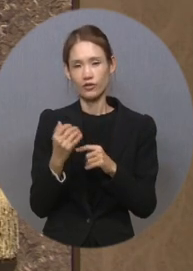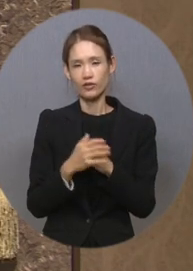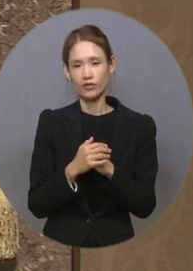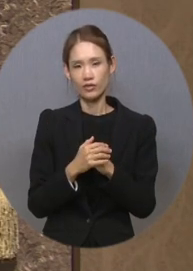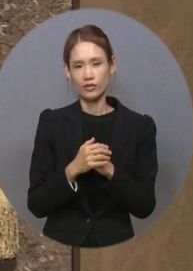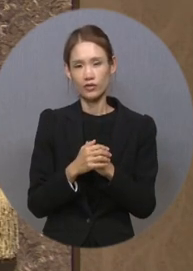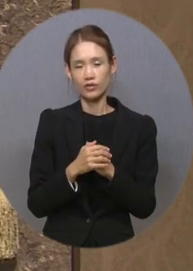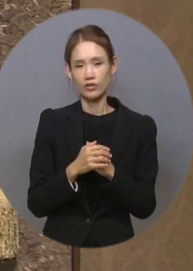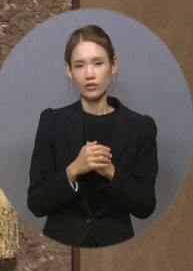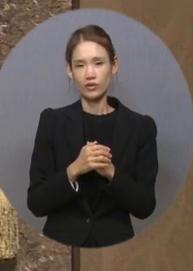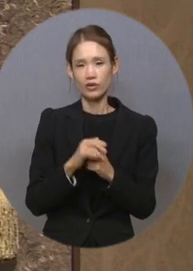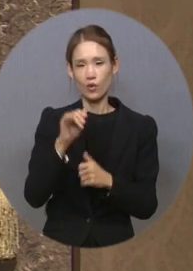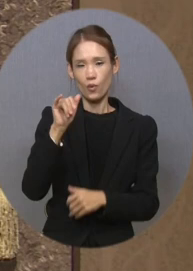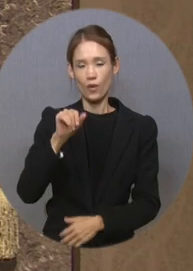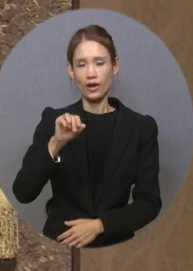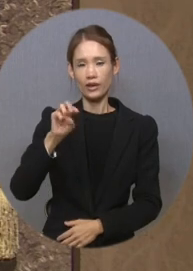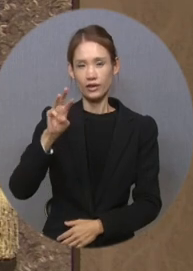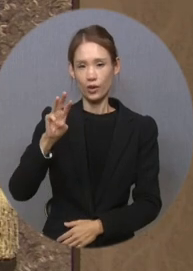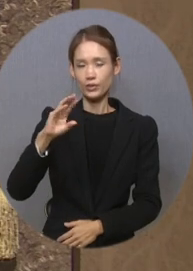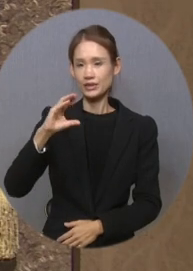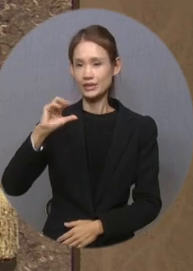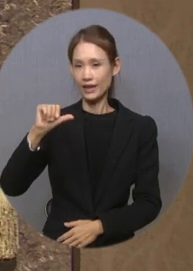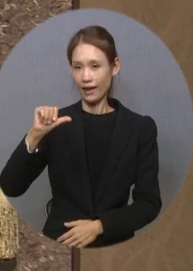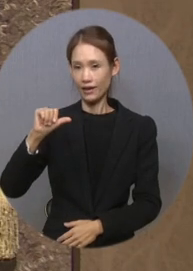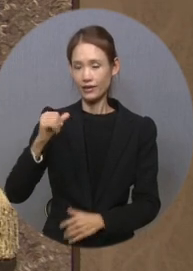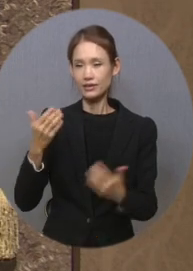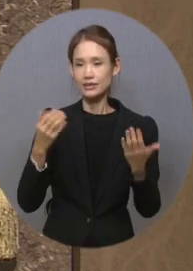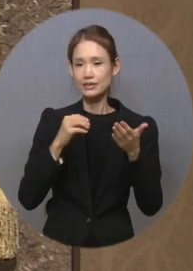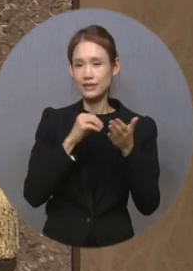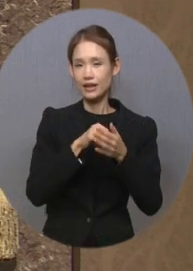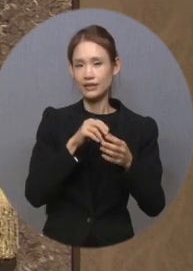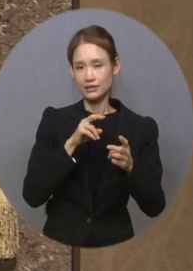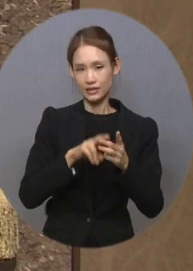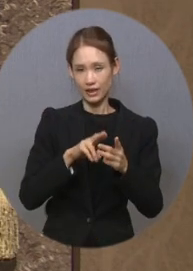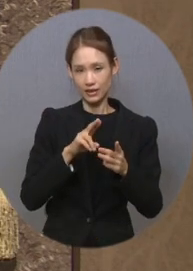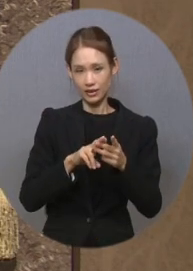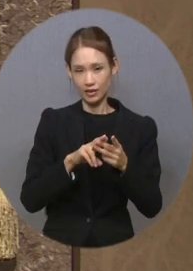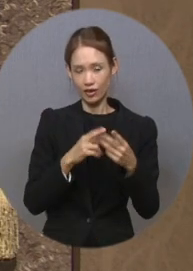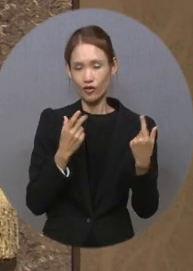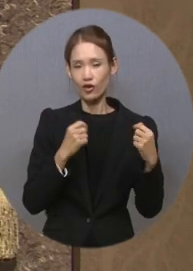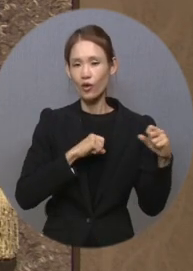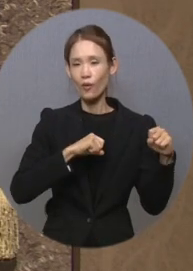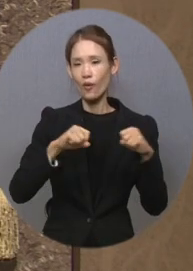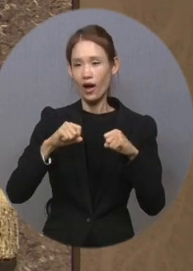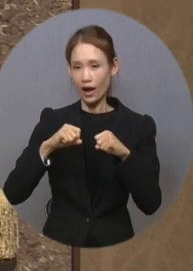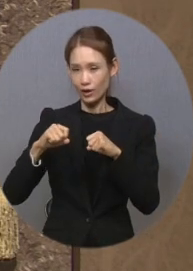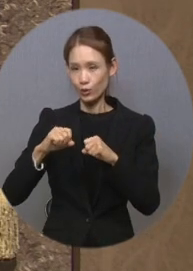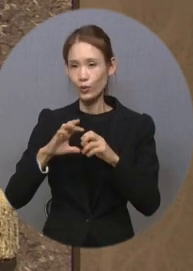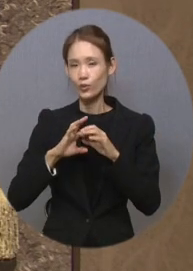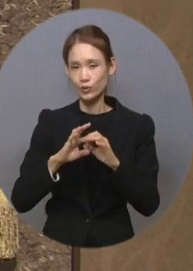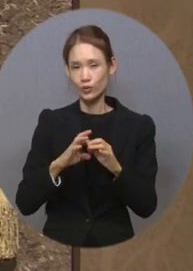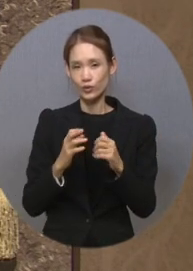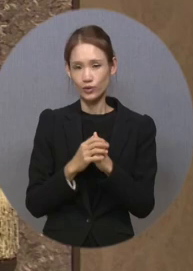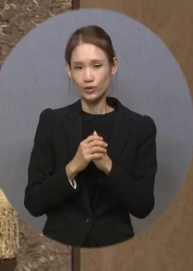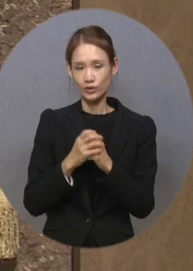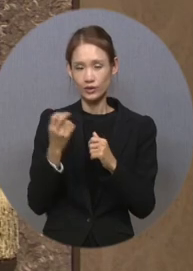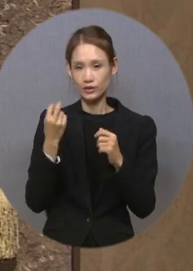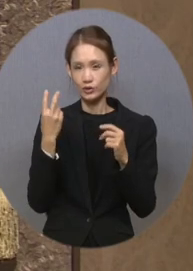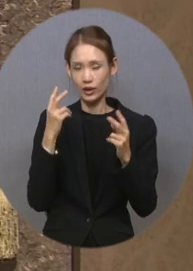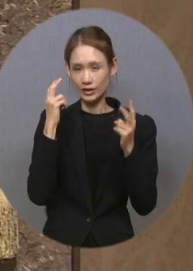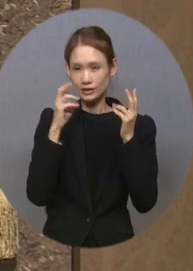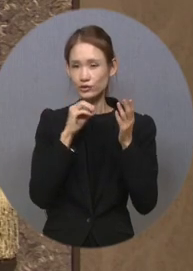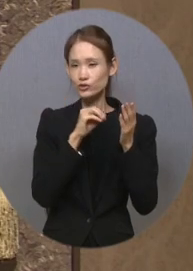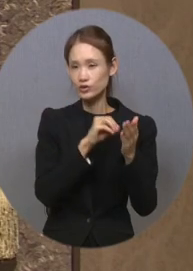우리 YWCA라든지 네. 여성 일자리 센터라든지 이런 활동을 많이 해서 재취업 기회를 많이